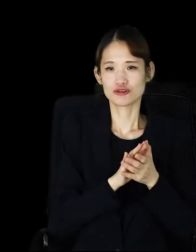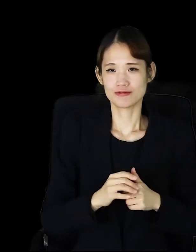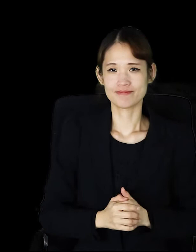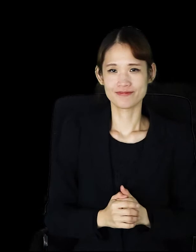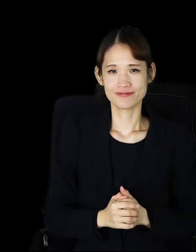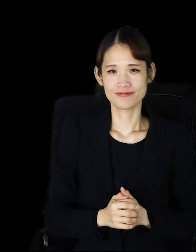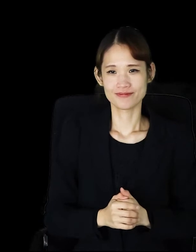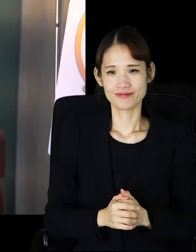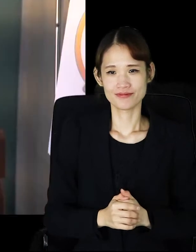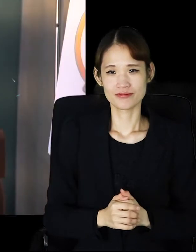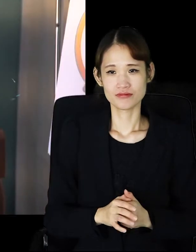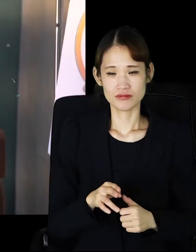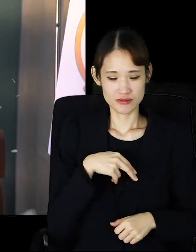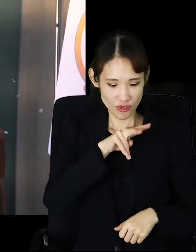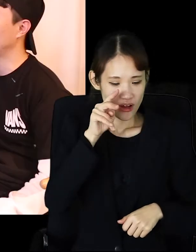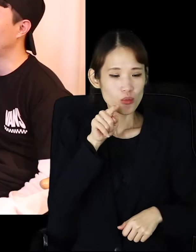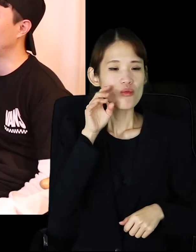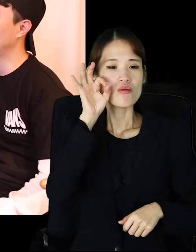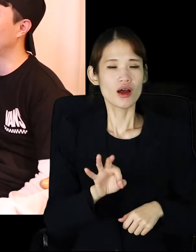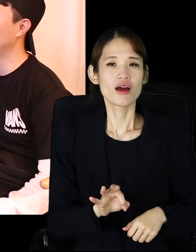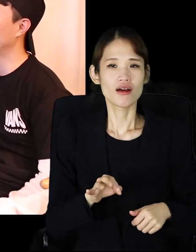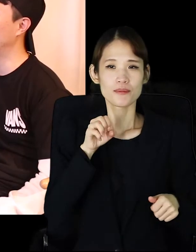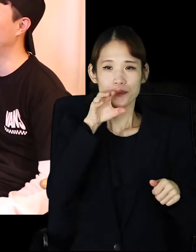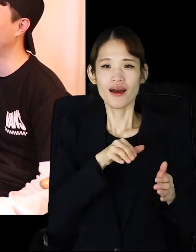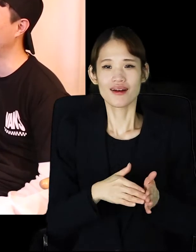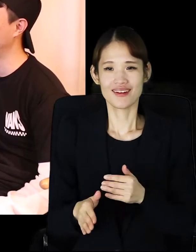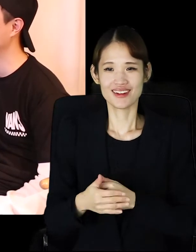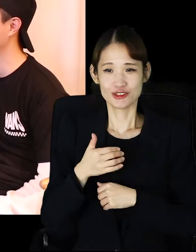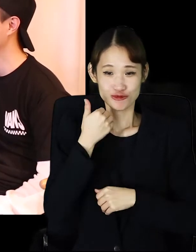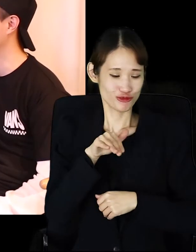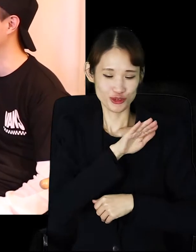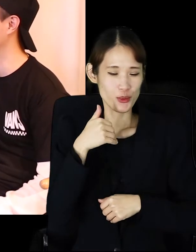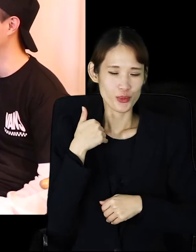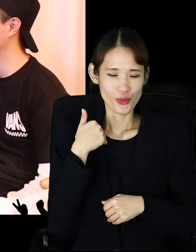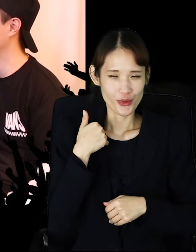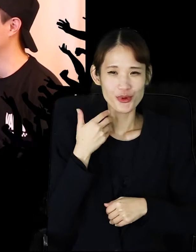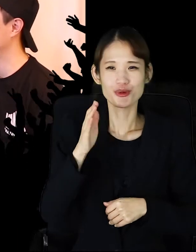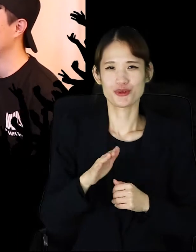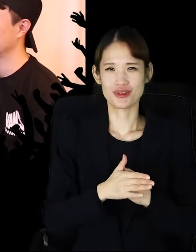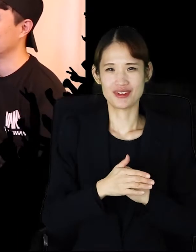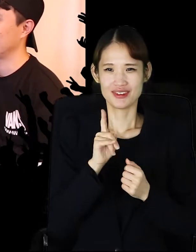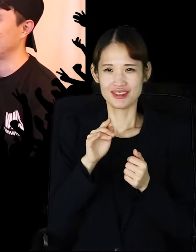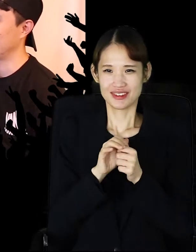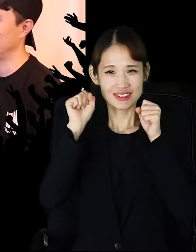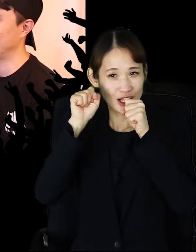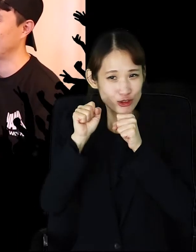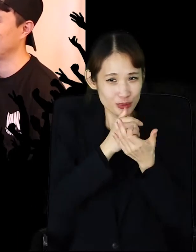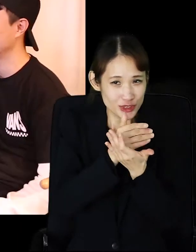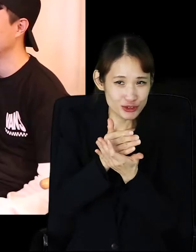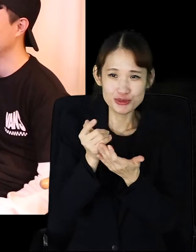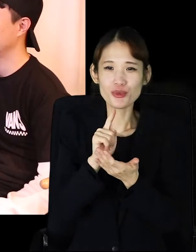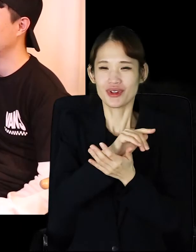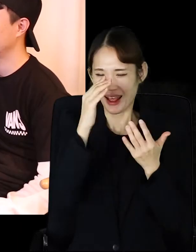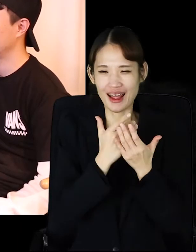2, 1. 야 뭘 봐 이러는 거예요. 와. 누군지도 모르면서 그 어느 정도 체육으로 가는 친구인가요? 미술인가요?